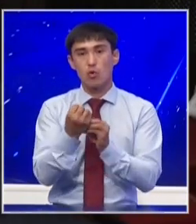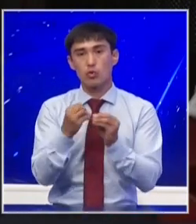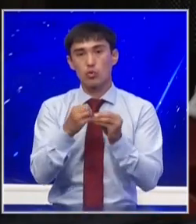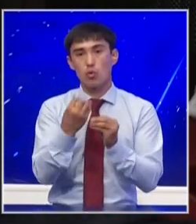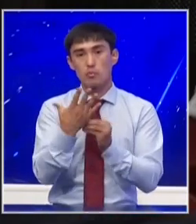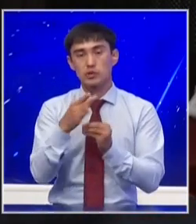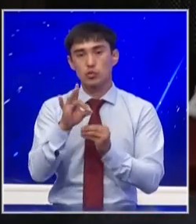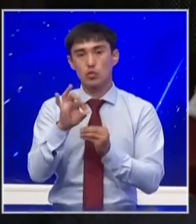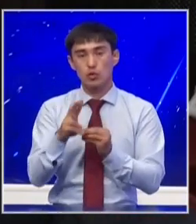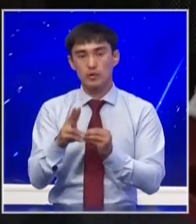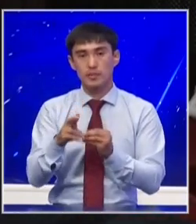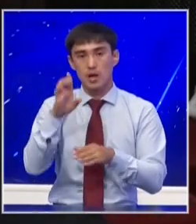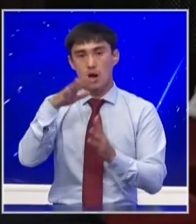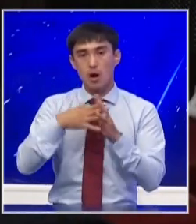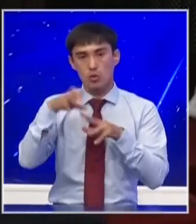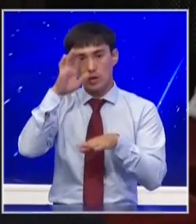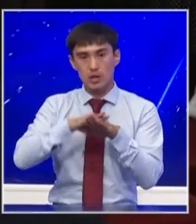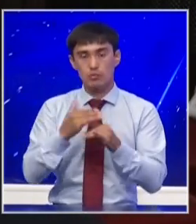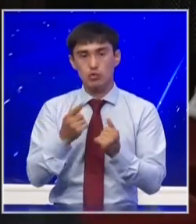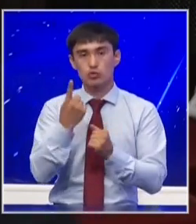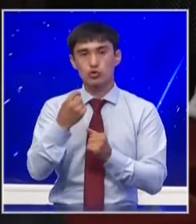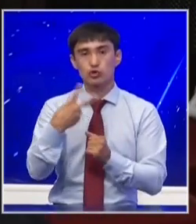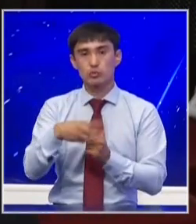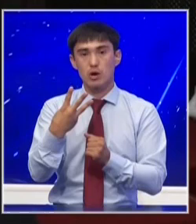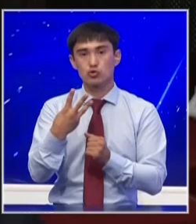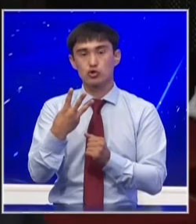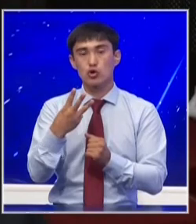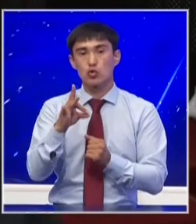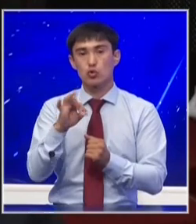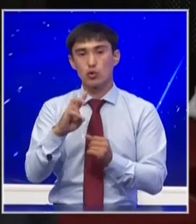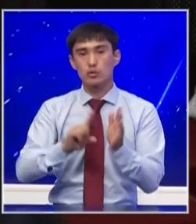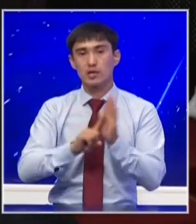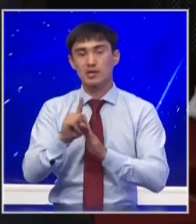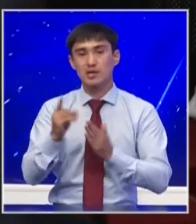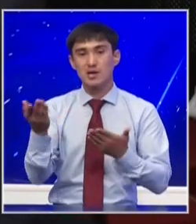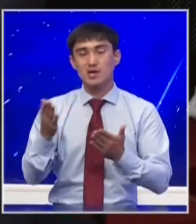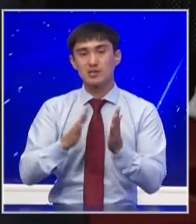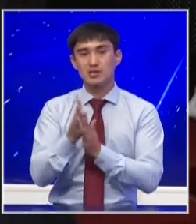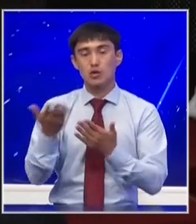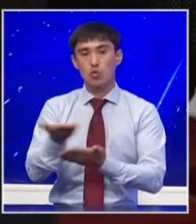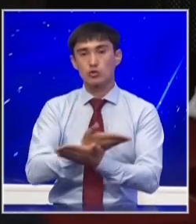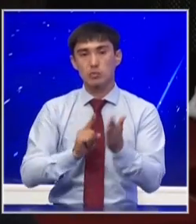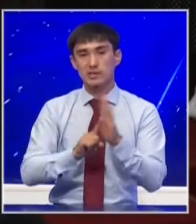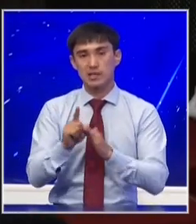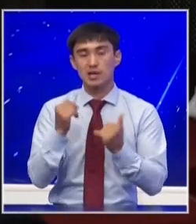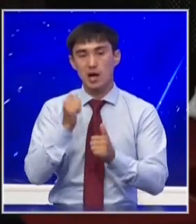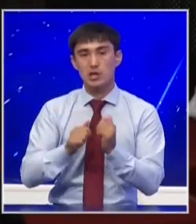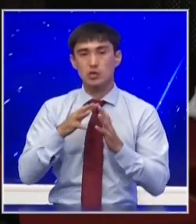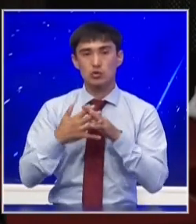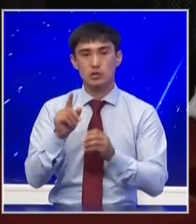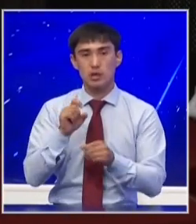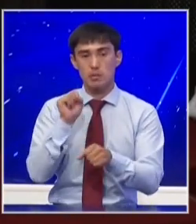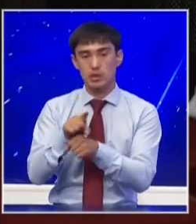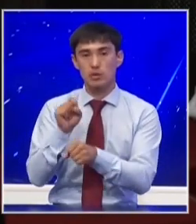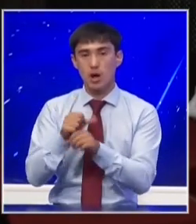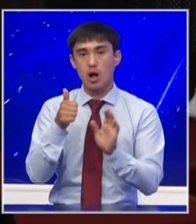Жаңа ауыл әкімінің өзі айтты, бүгінгі күнге 120 рулон келді, енді сенакостың басталған жаңа әр шаруашылыққа міндеттеп қойғанбыз әкелесте. Бұл кісі айтты,